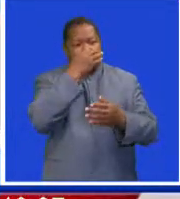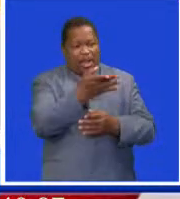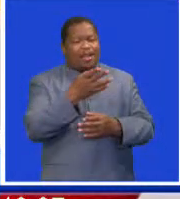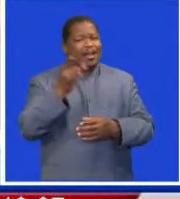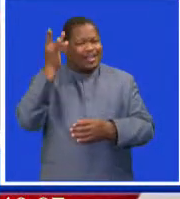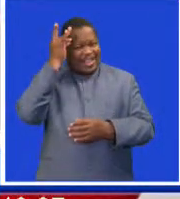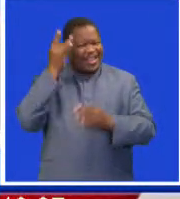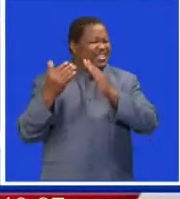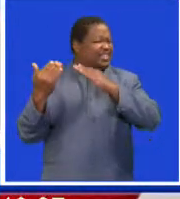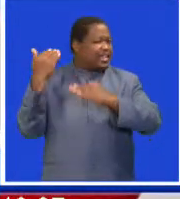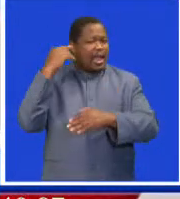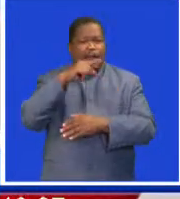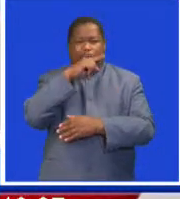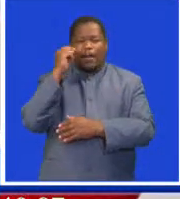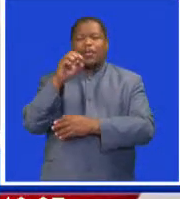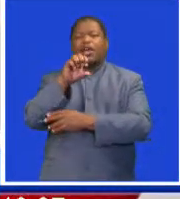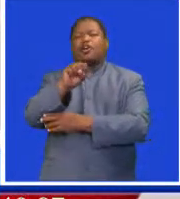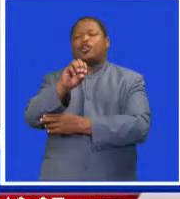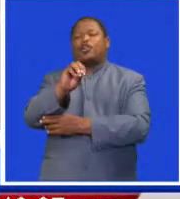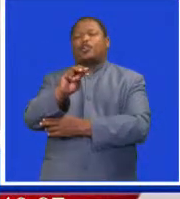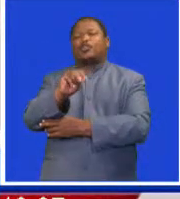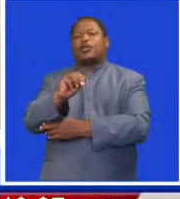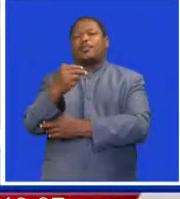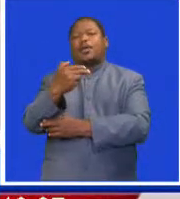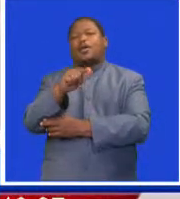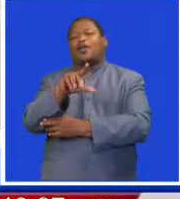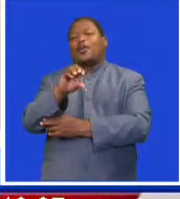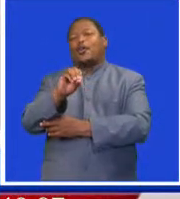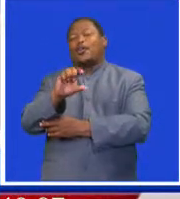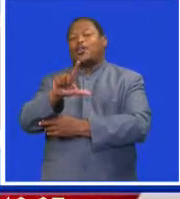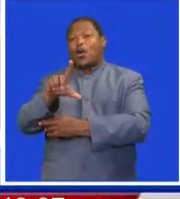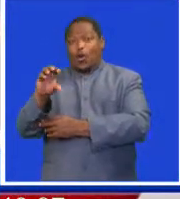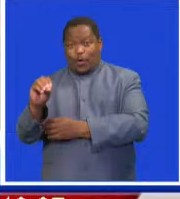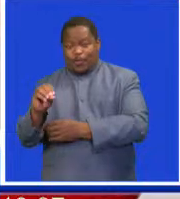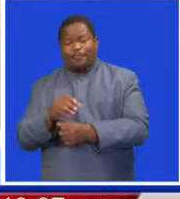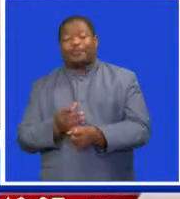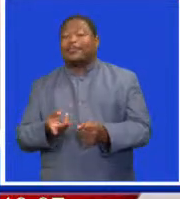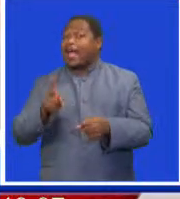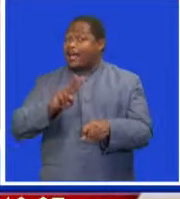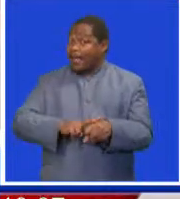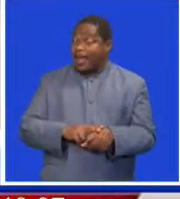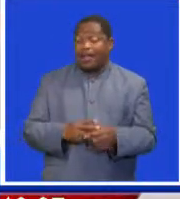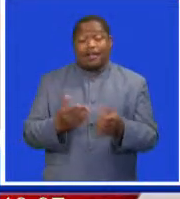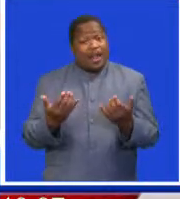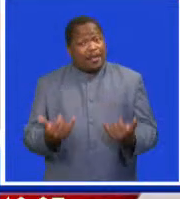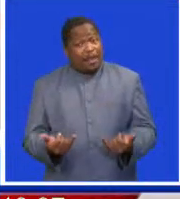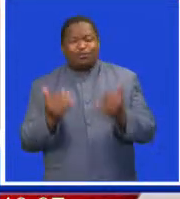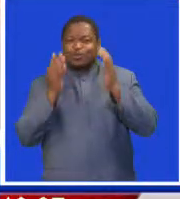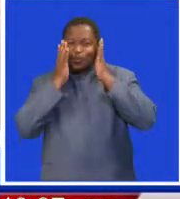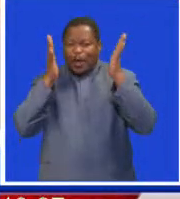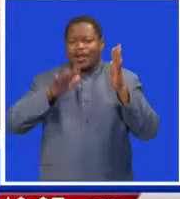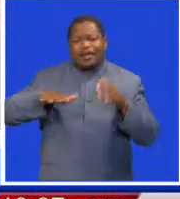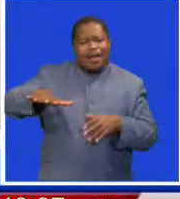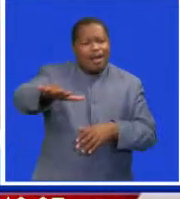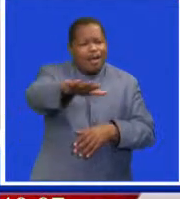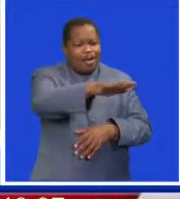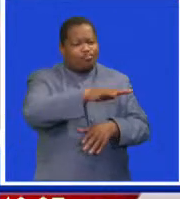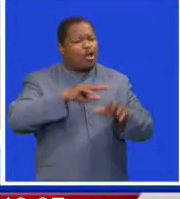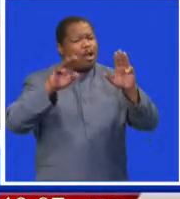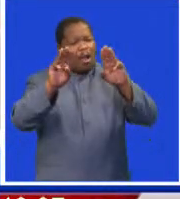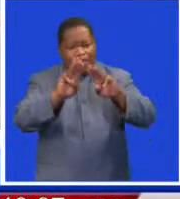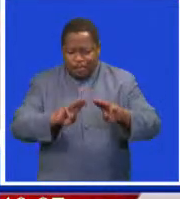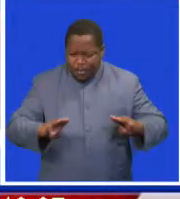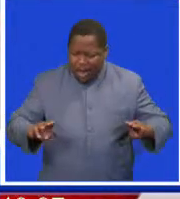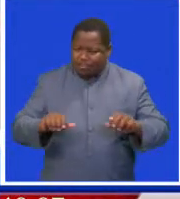live ngimithelela yokuthi emaSwati ayakholwa kakhulu ayamlandzela uNkulunkulu kakhulu